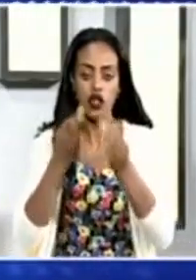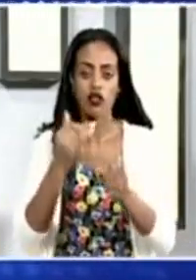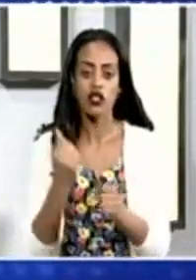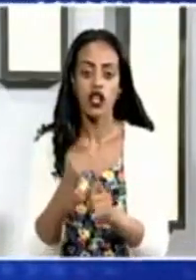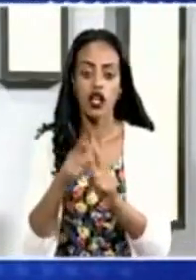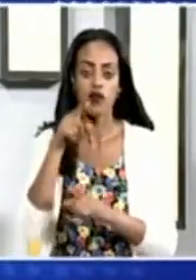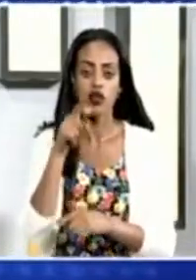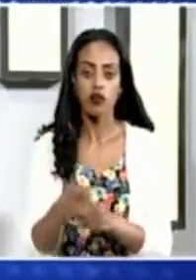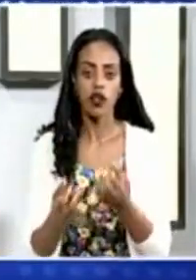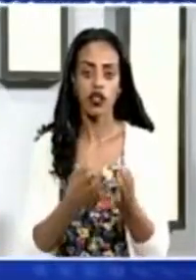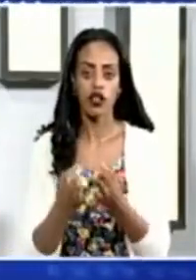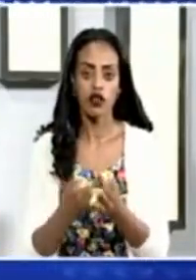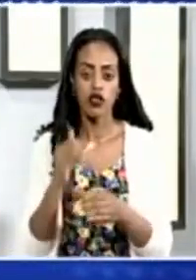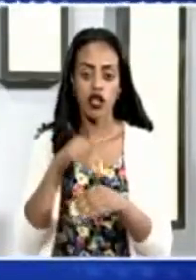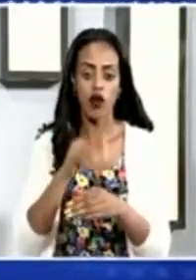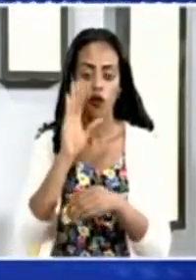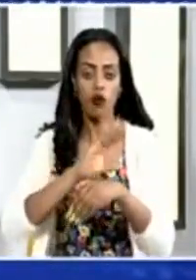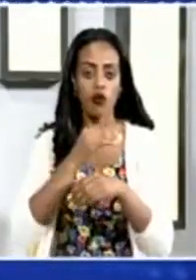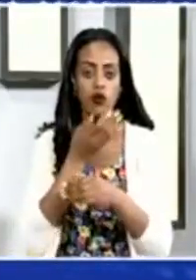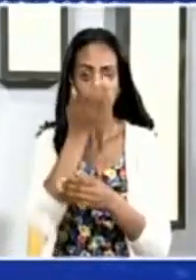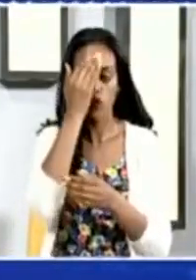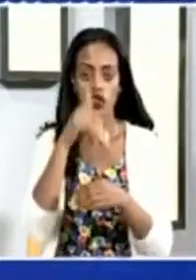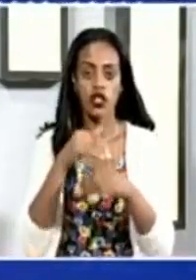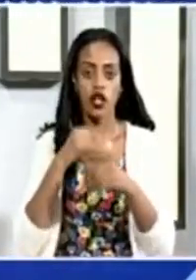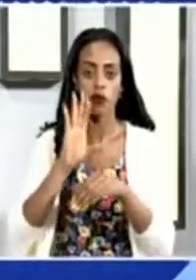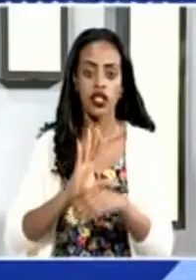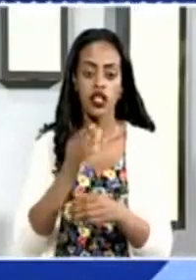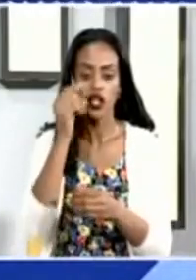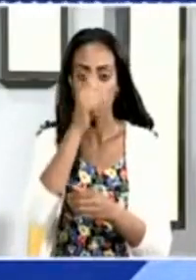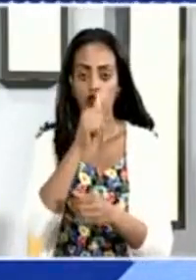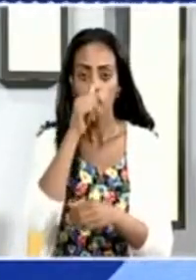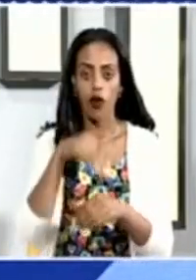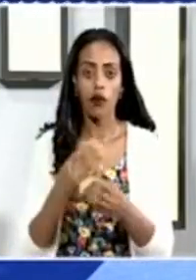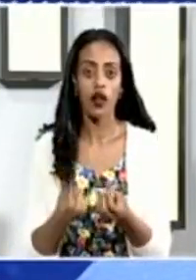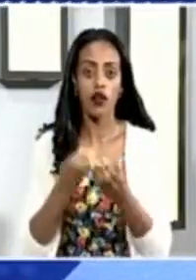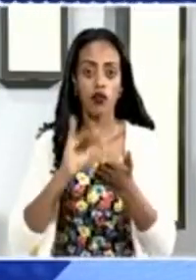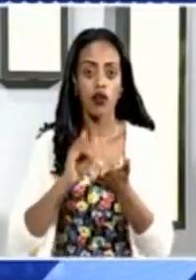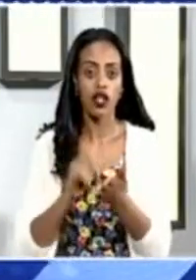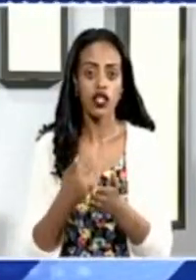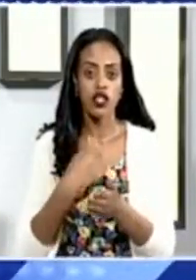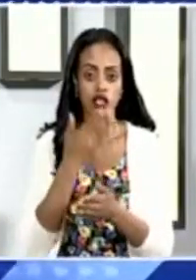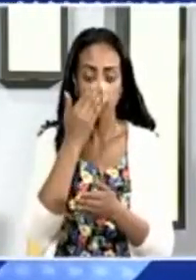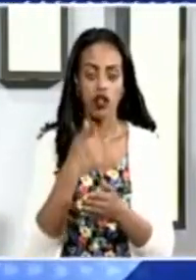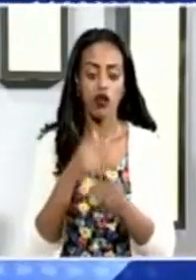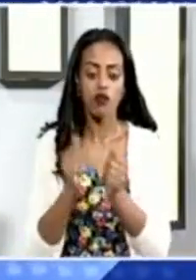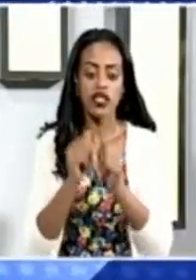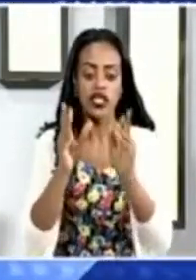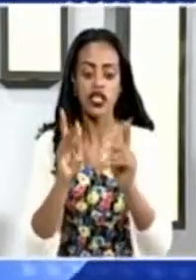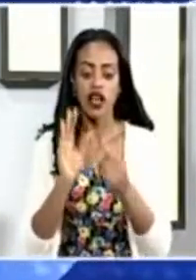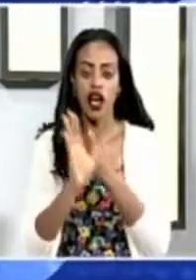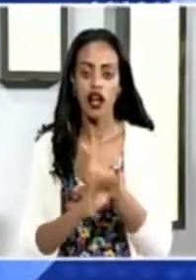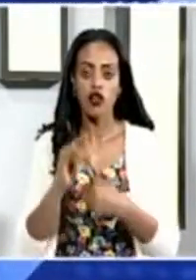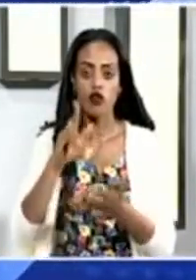ከም ዝግባእ ተገሊጹ። ኣብ ኦርቶዶክሳዊ ተዋህዶ ኢትዮጵያ ቤተ ክርስትያን ኢትዮጵያ ማሕበር ምሩቃነ ነገረ መለኮት ትግራይ ምስ ሃገረ ስብከት